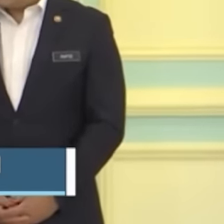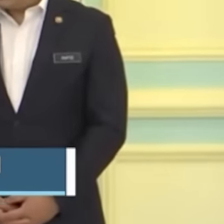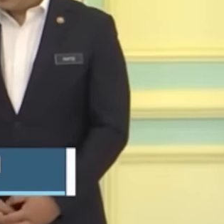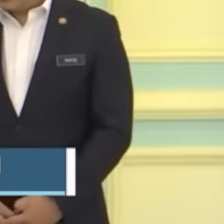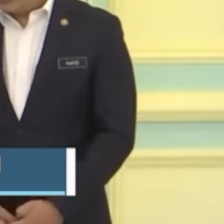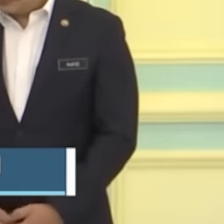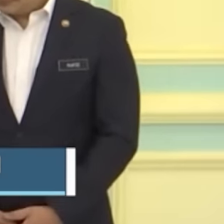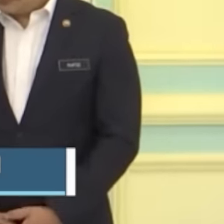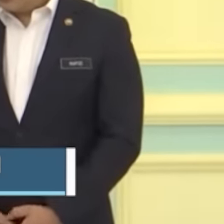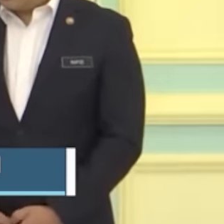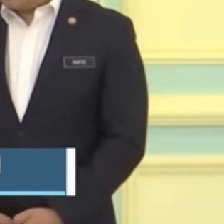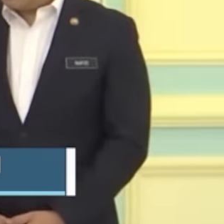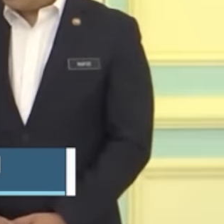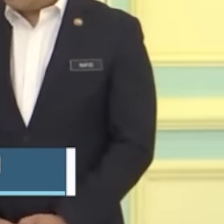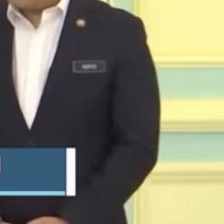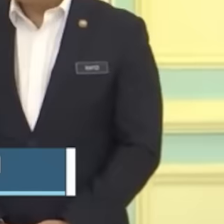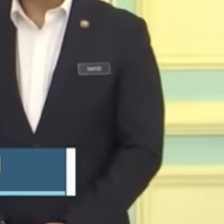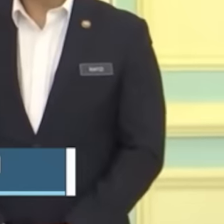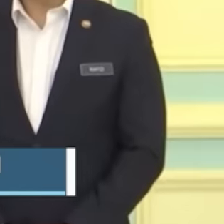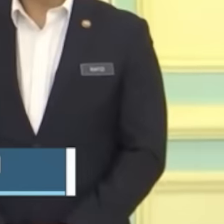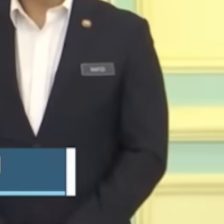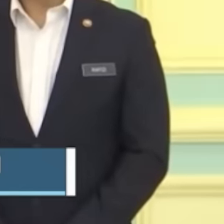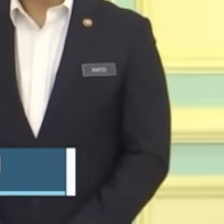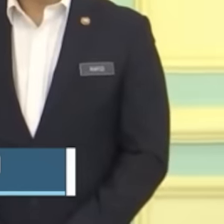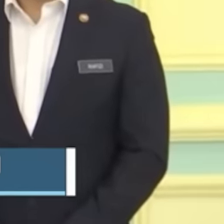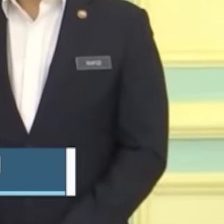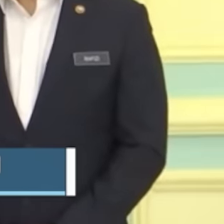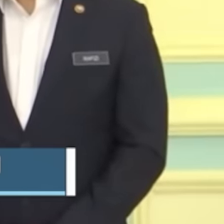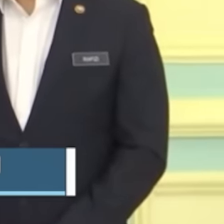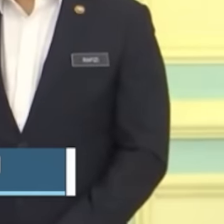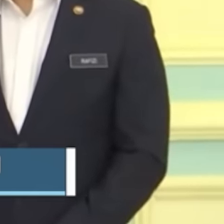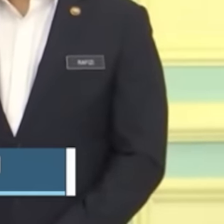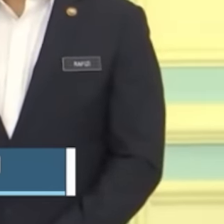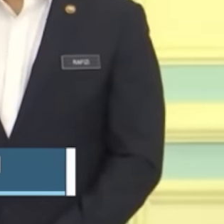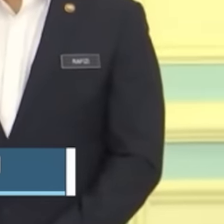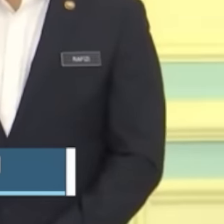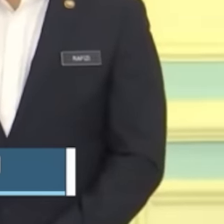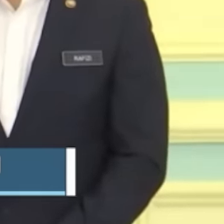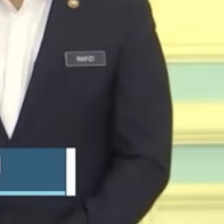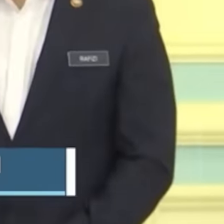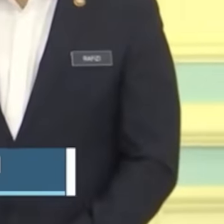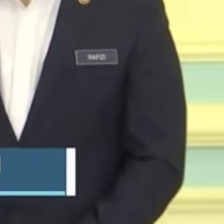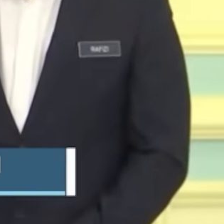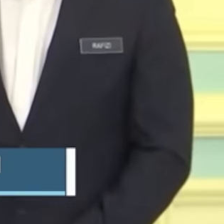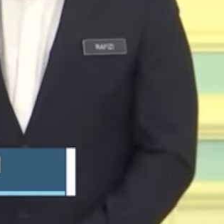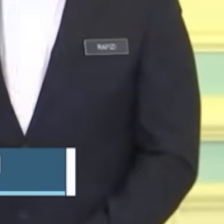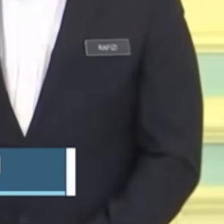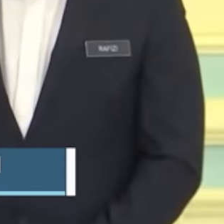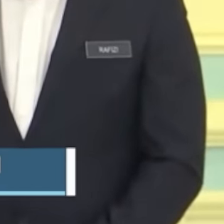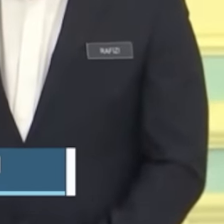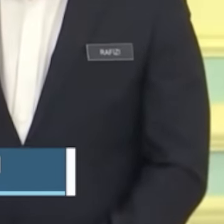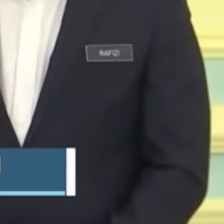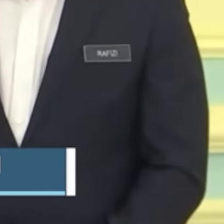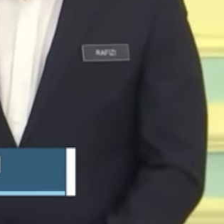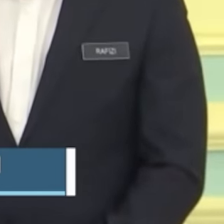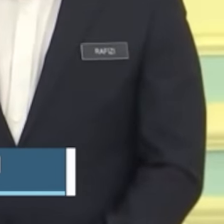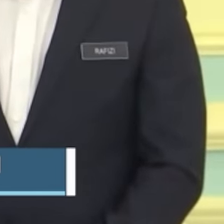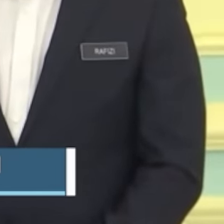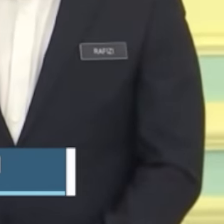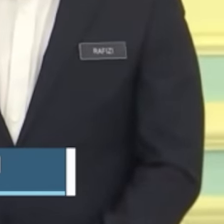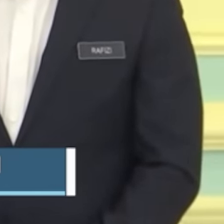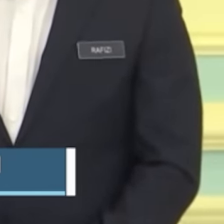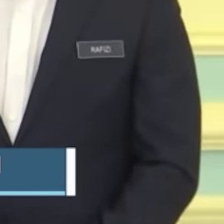Kita meneruskan dengan mesyuarat majlis tindakan ekonomi negara. Kita sudah tahu dengan